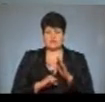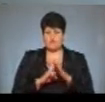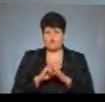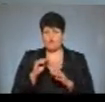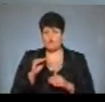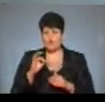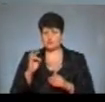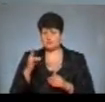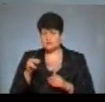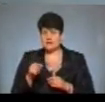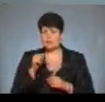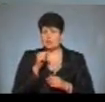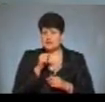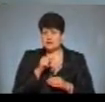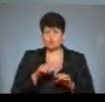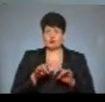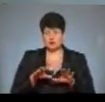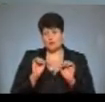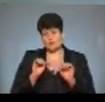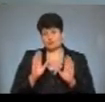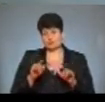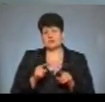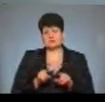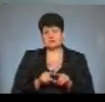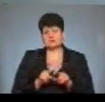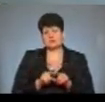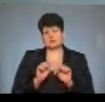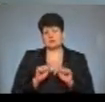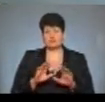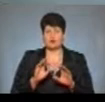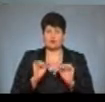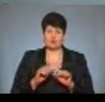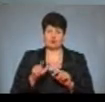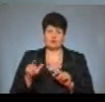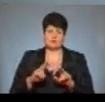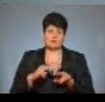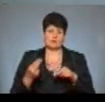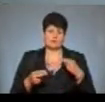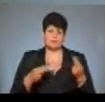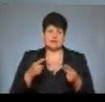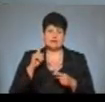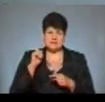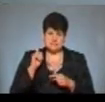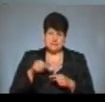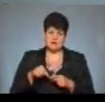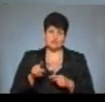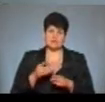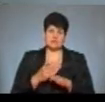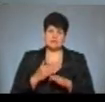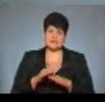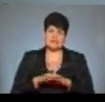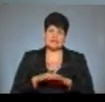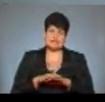і по їхньому рішенні може бути такий варіант, що вони можуть людям відшкодувати. І я, наскільки знаю,